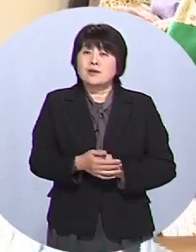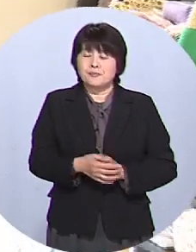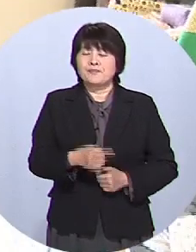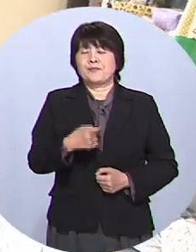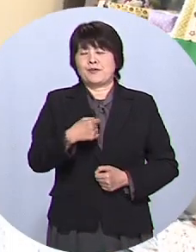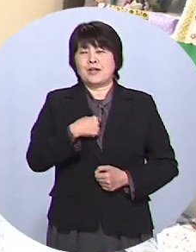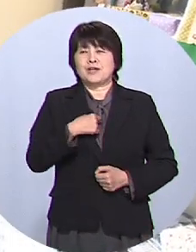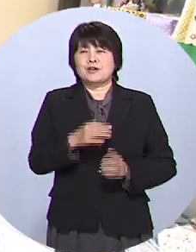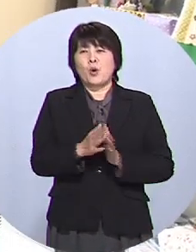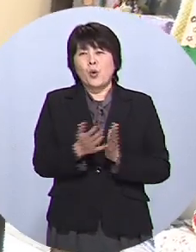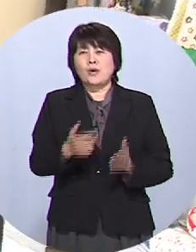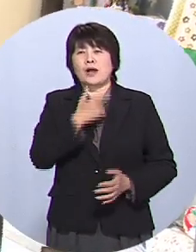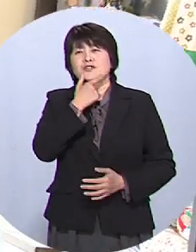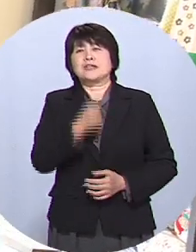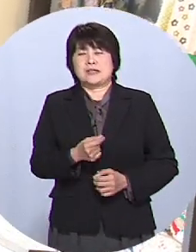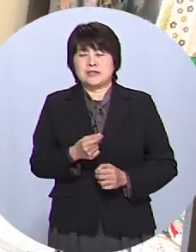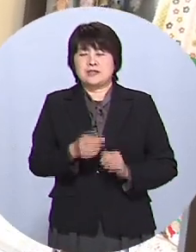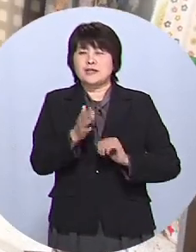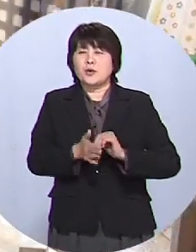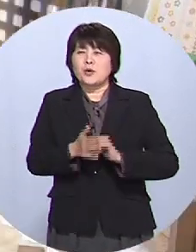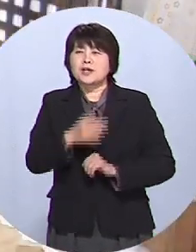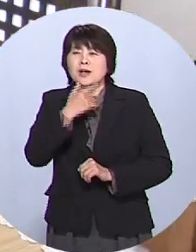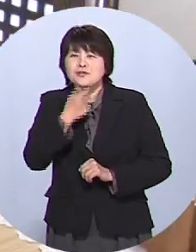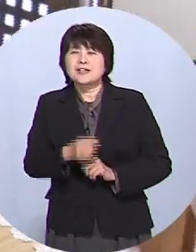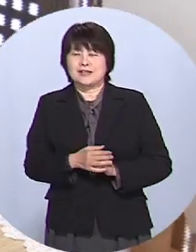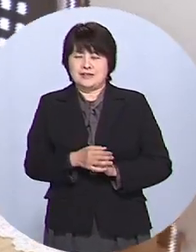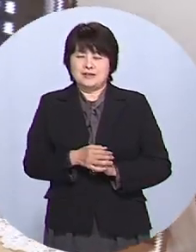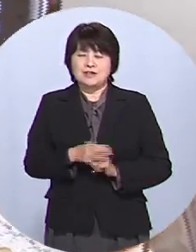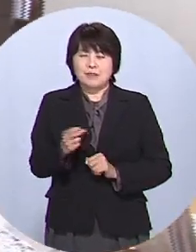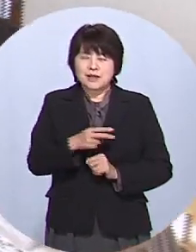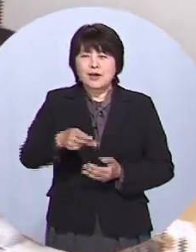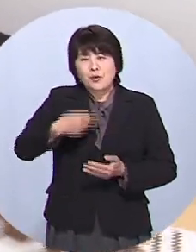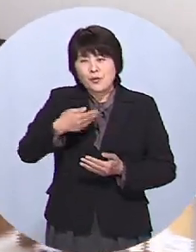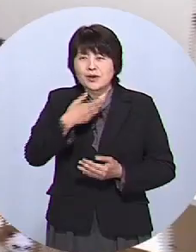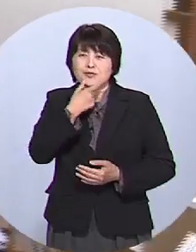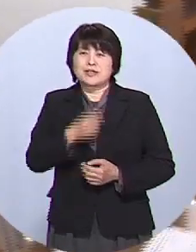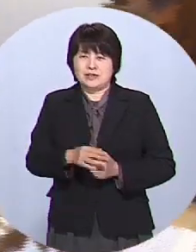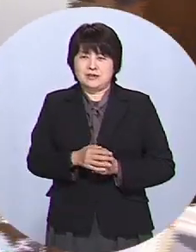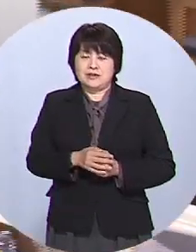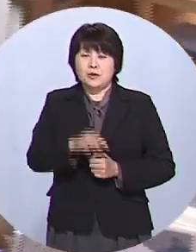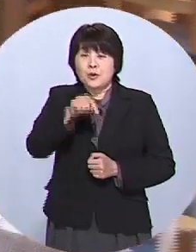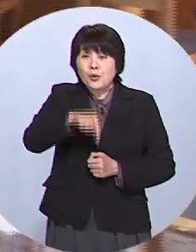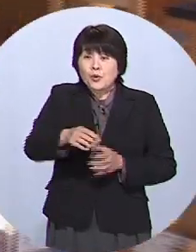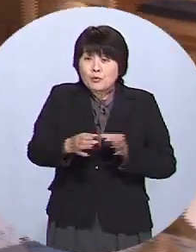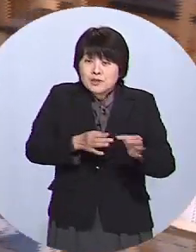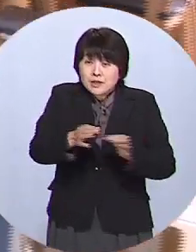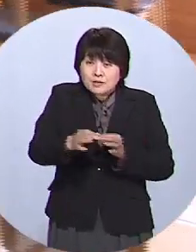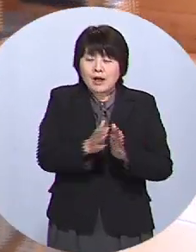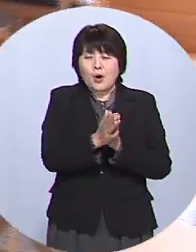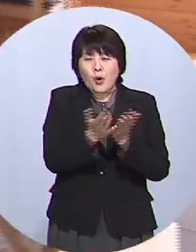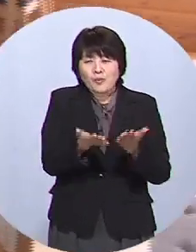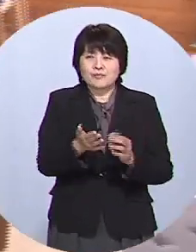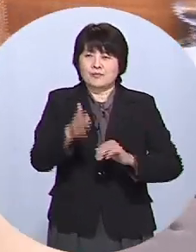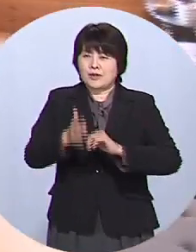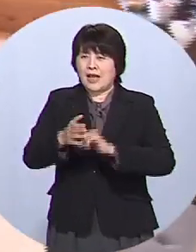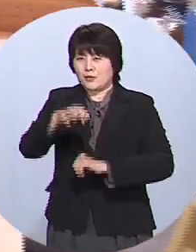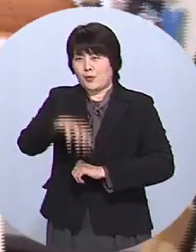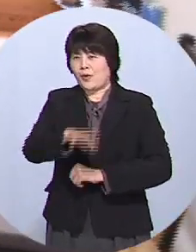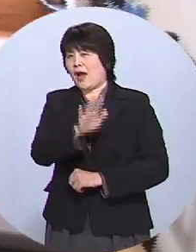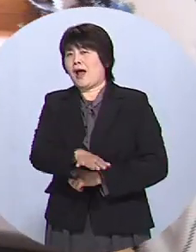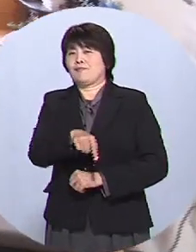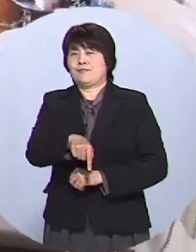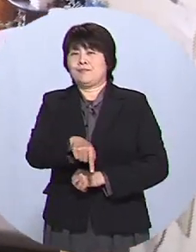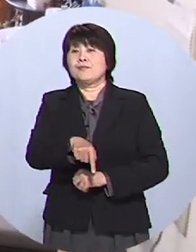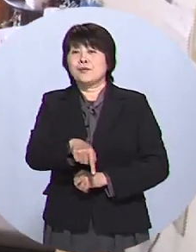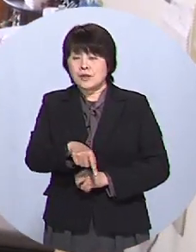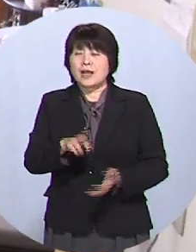が好きで、料理が好きで、ご飯が好きで、この店には本と台所があるので、本と台所っていう名